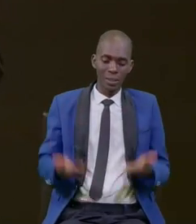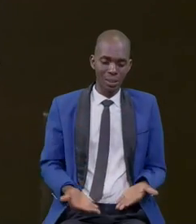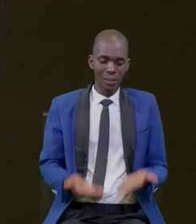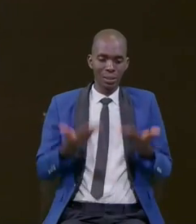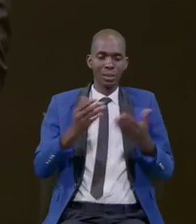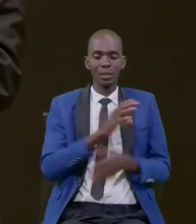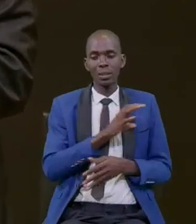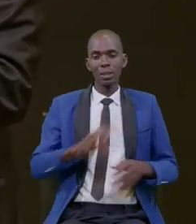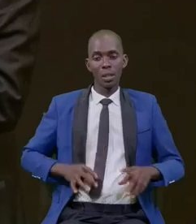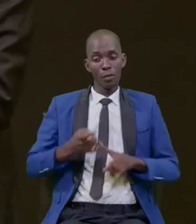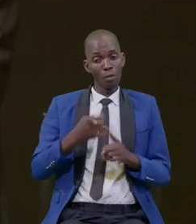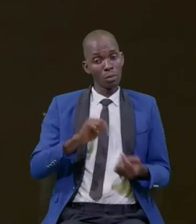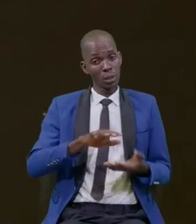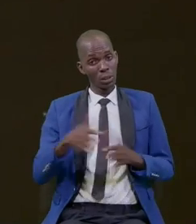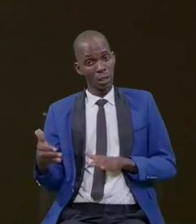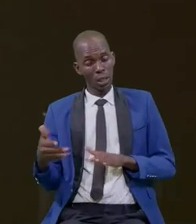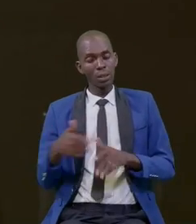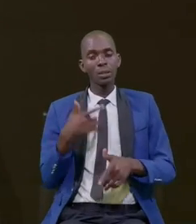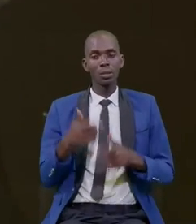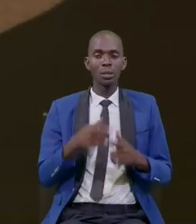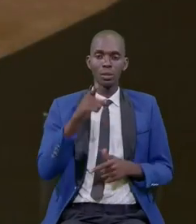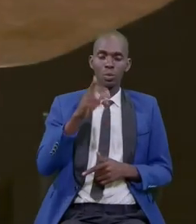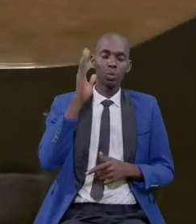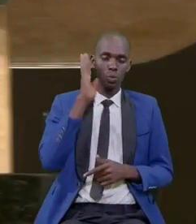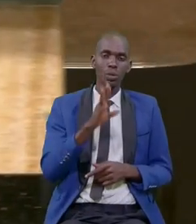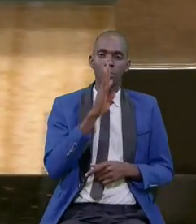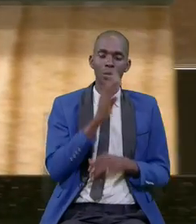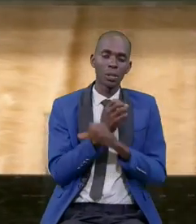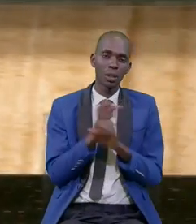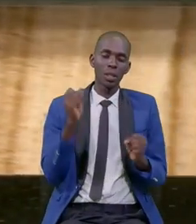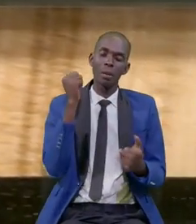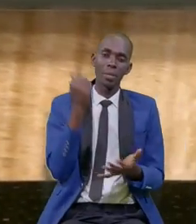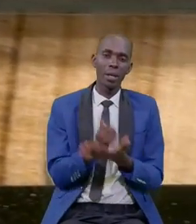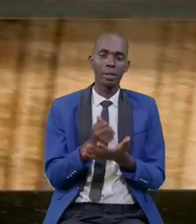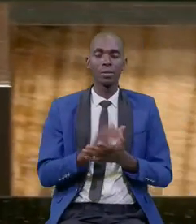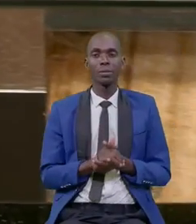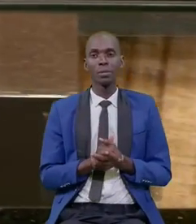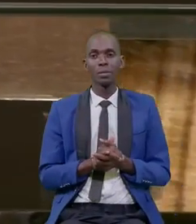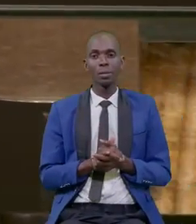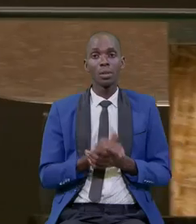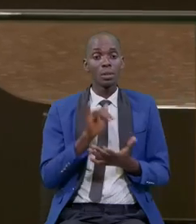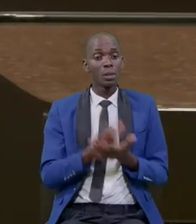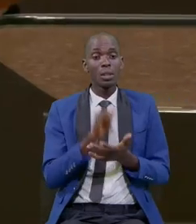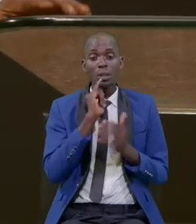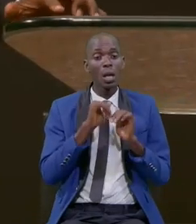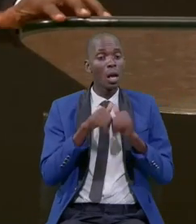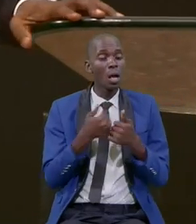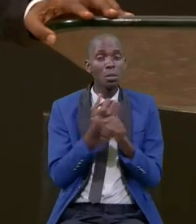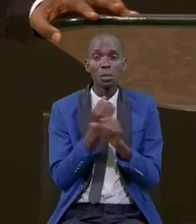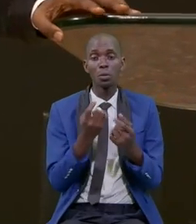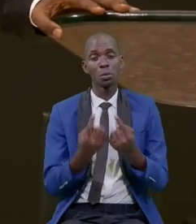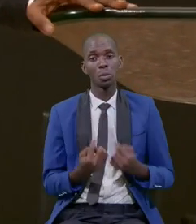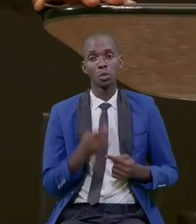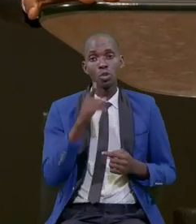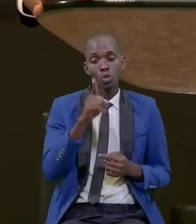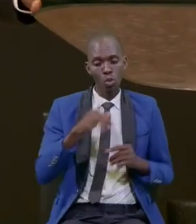tu seras sauvé. Amen. C'est ainsi que le salut vient. Vous